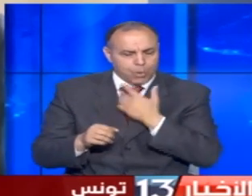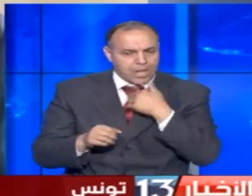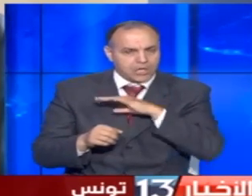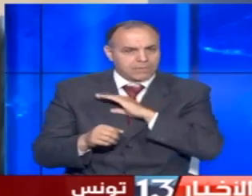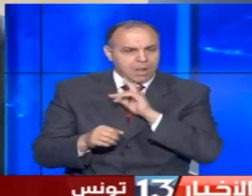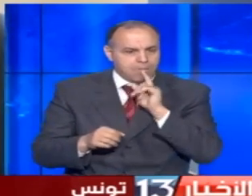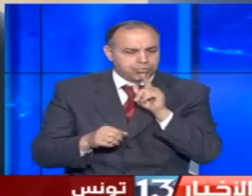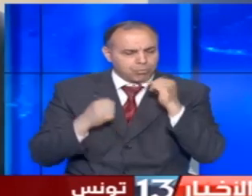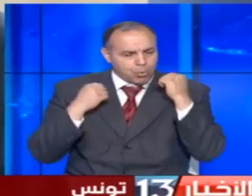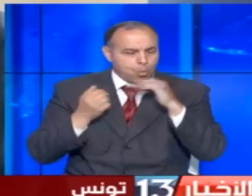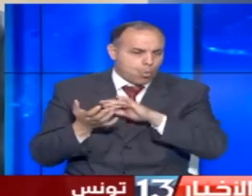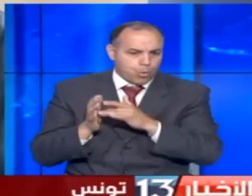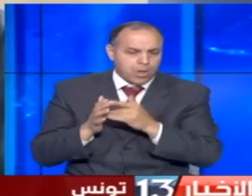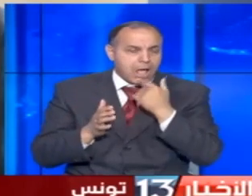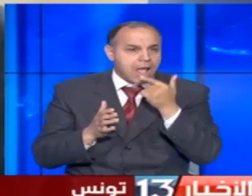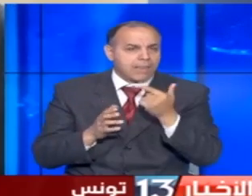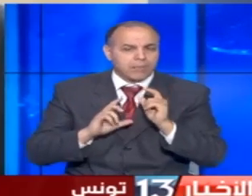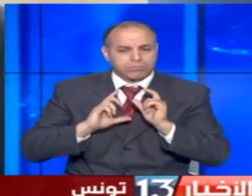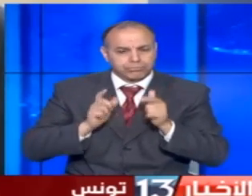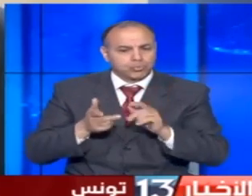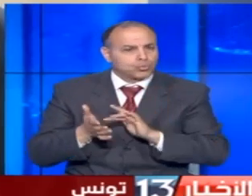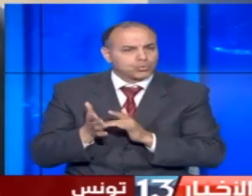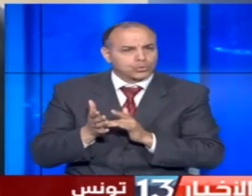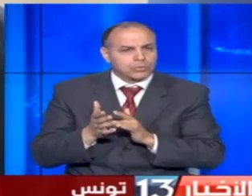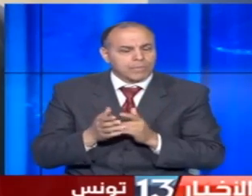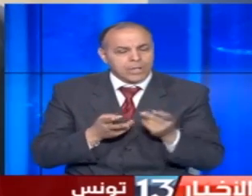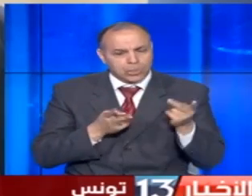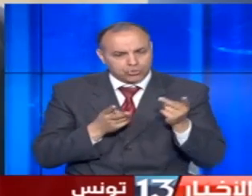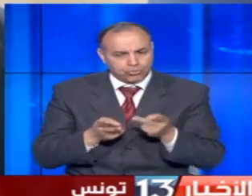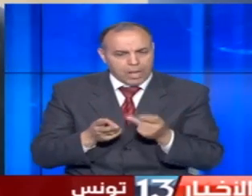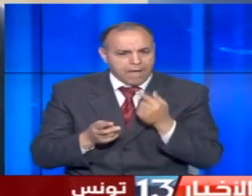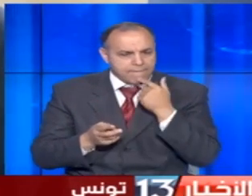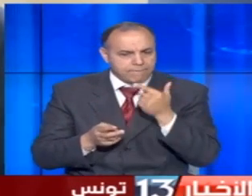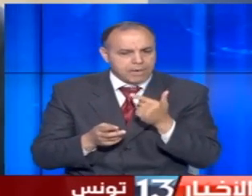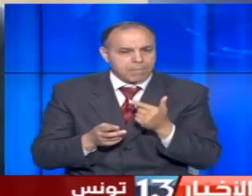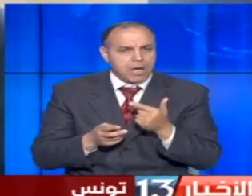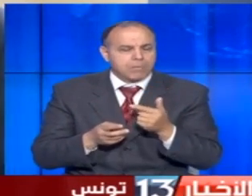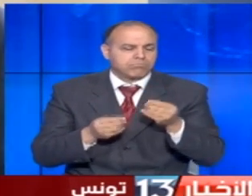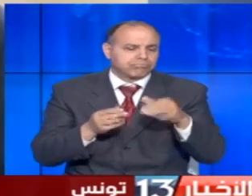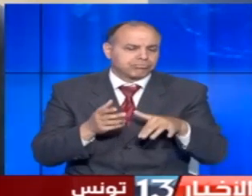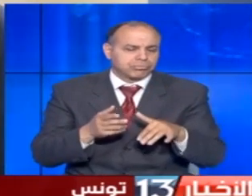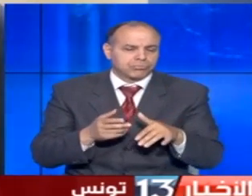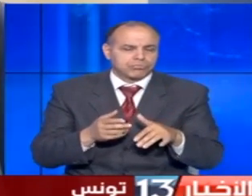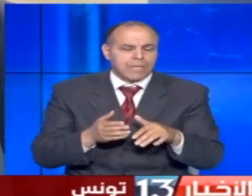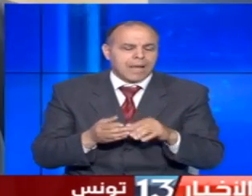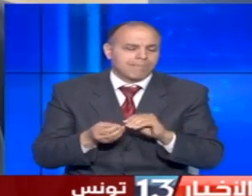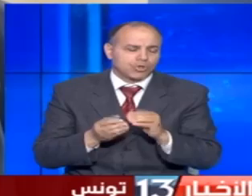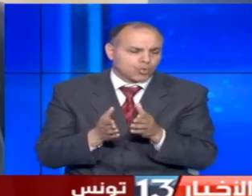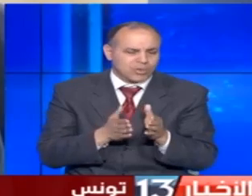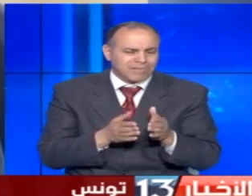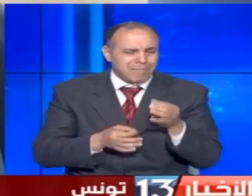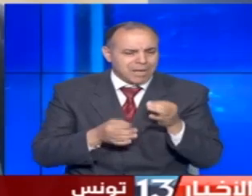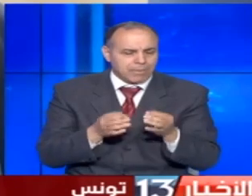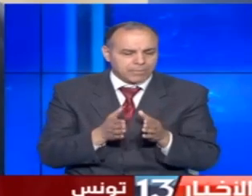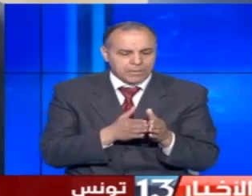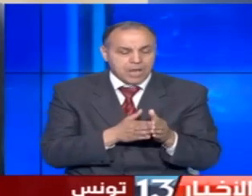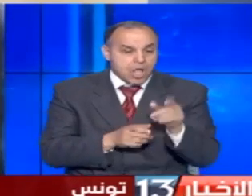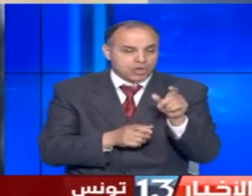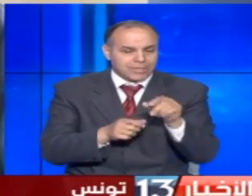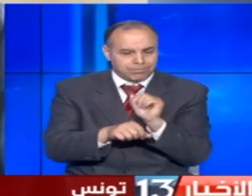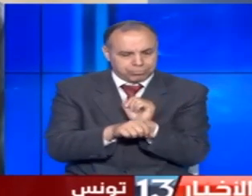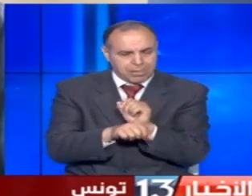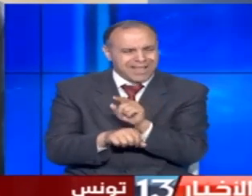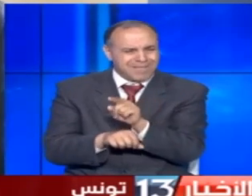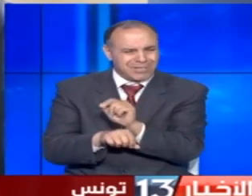تنفيذ الاضراب وبتكليف من يحضر حتى لا تكون هناك مسقطات في الجوانب الشكليه بالنسبه لموقفي ايضا